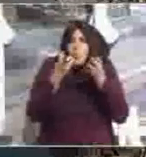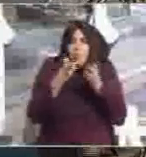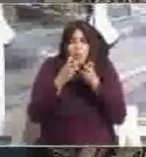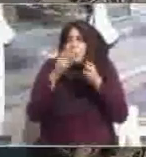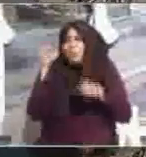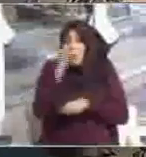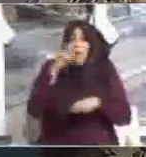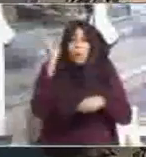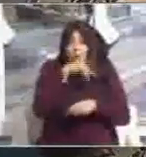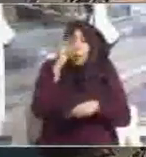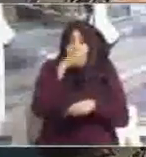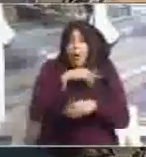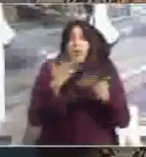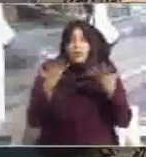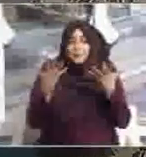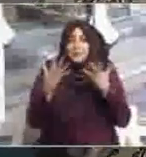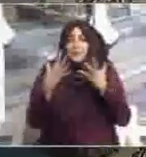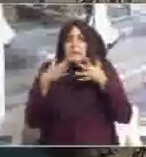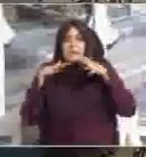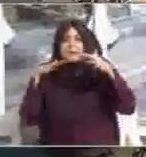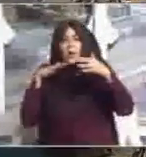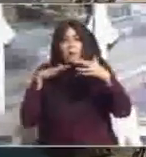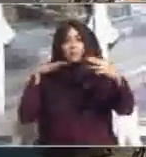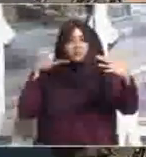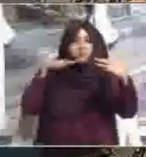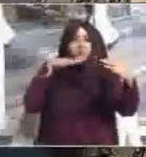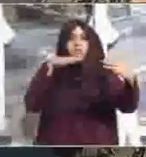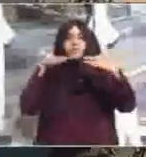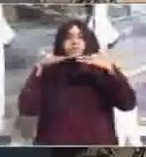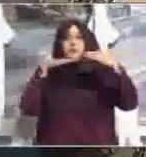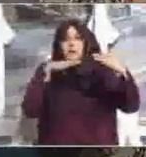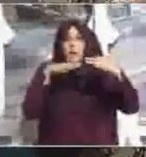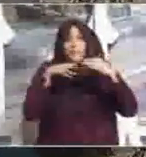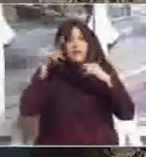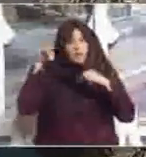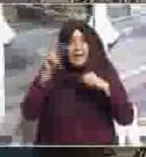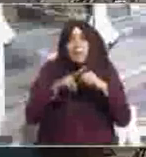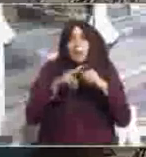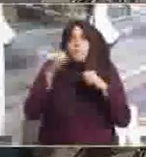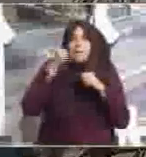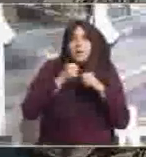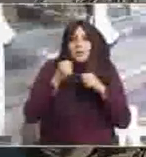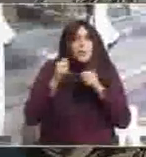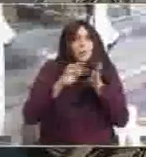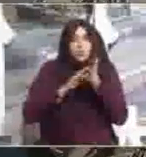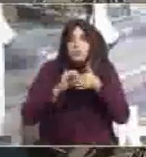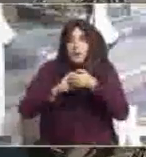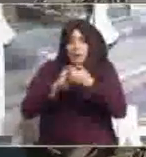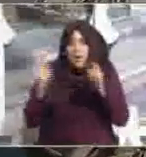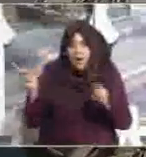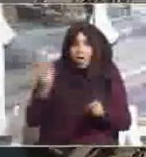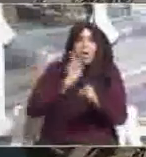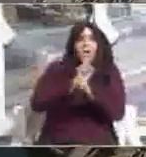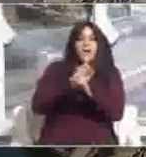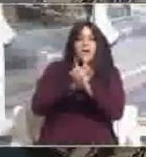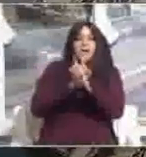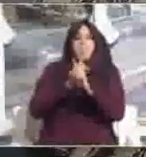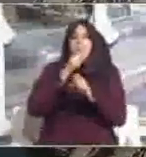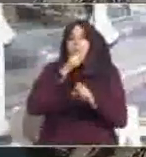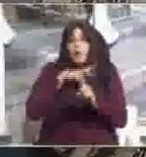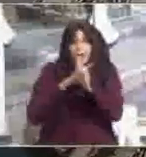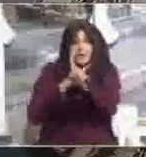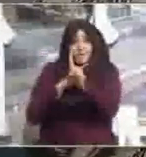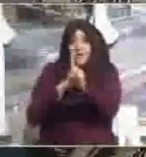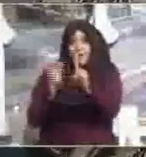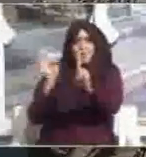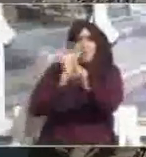الصح وتعود كما نقولوا احنا النار تجدد حقيقة، هذا هو اشتد الوطيس معناتها حرب خلاص يعني